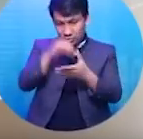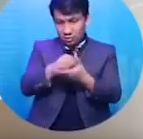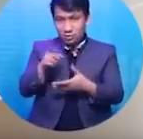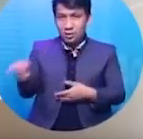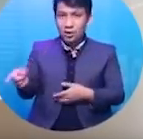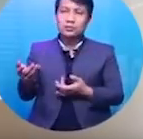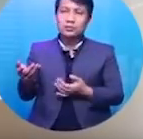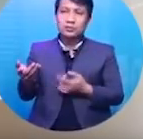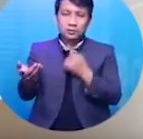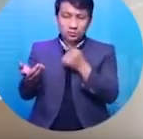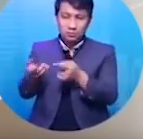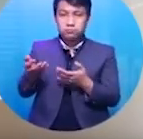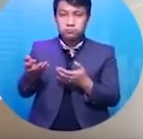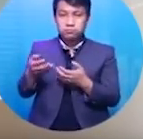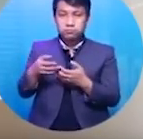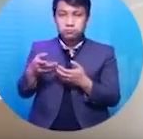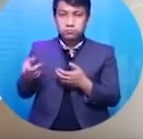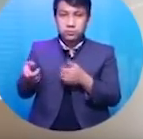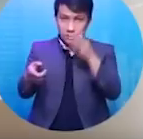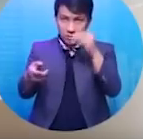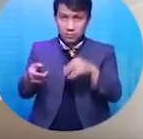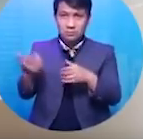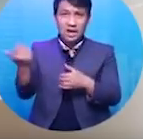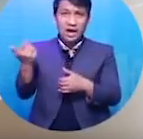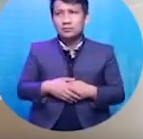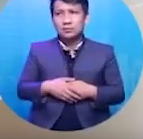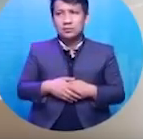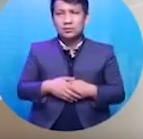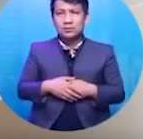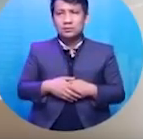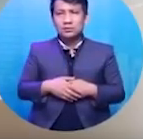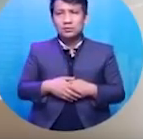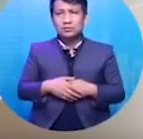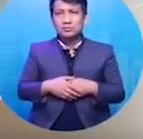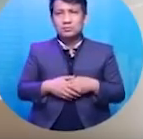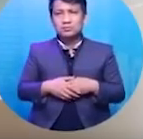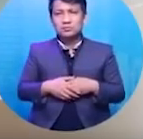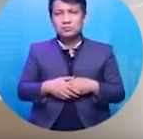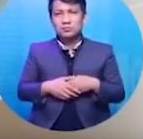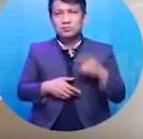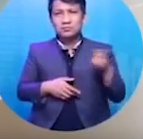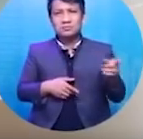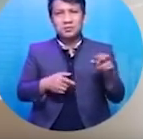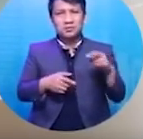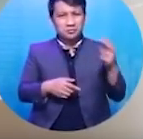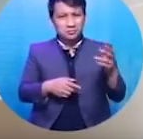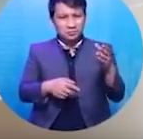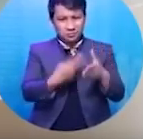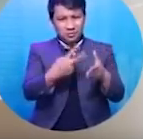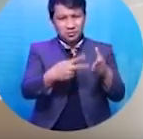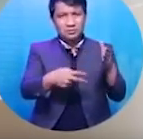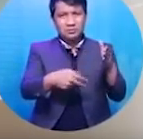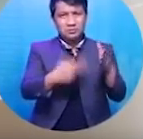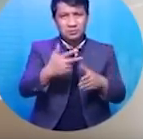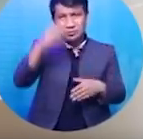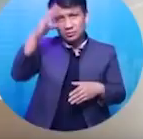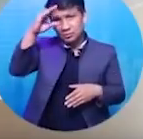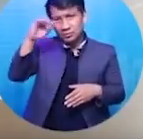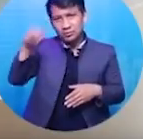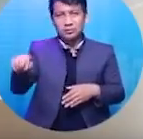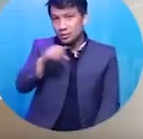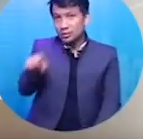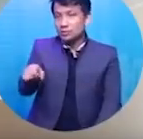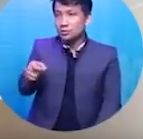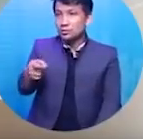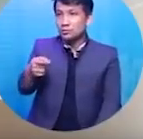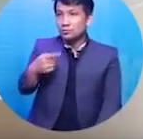na mayroong karelasyon yung babae. Siguro mga dalawa yata o tatlo na na lalaki ang pinagtitintangan ng